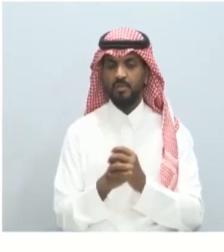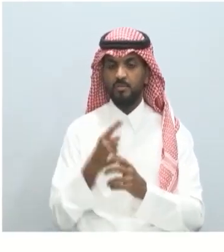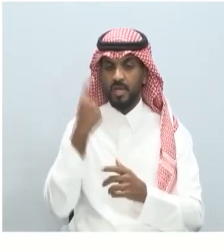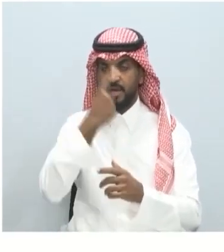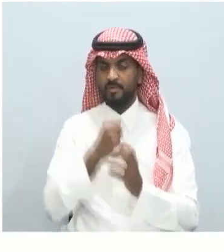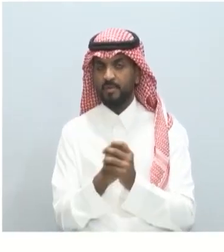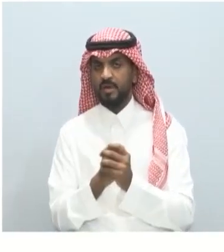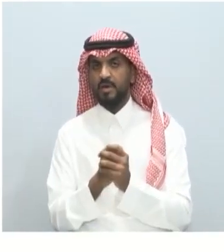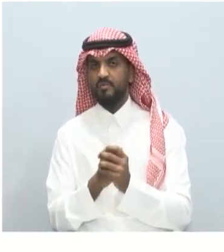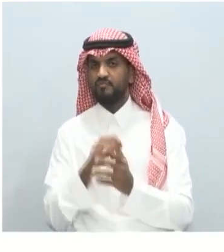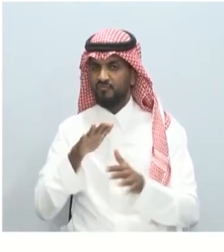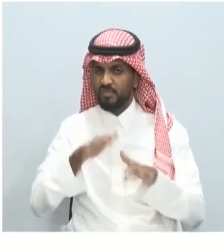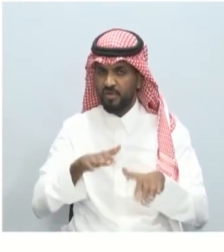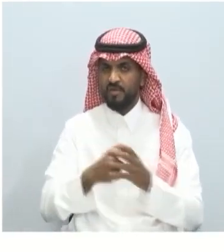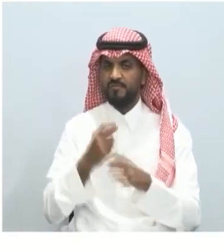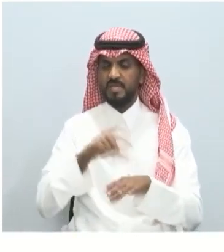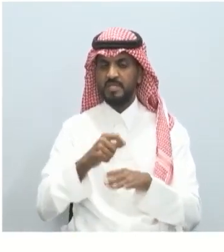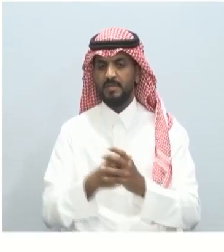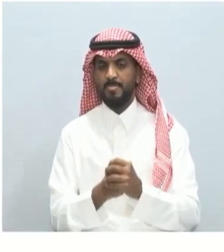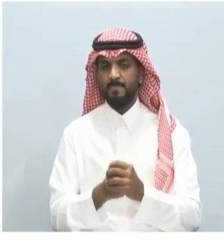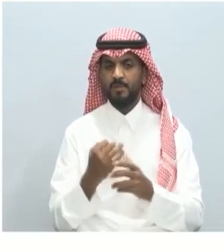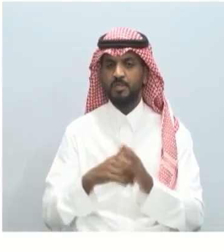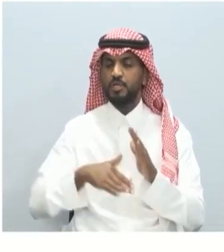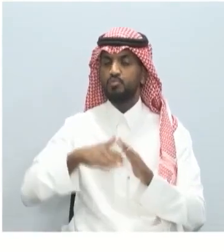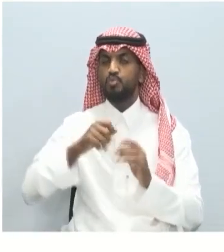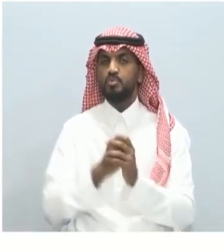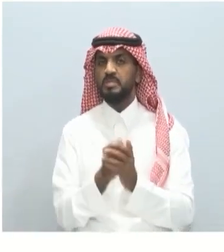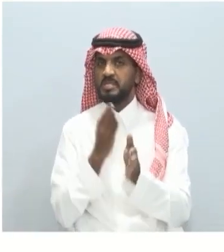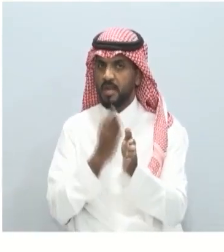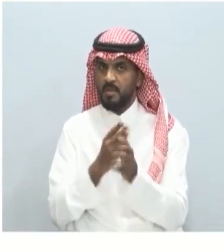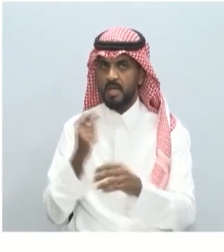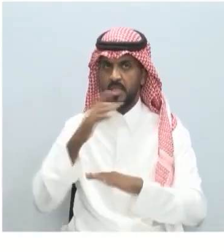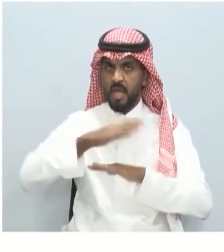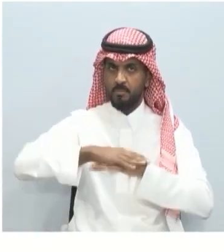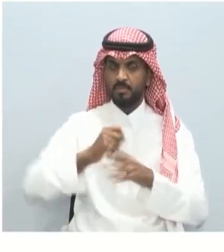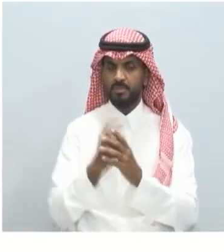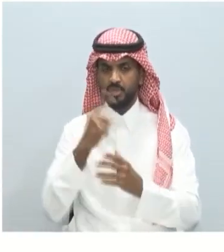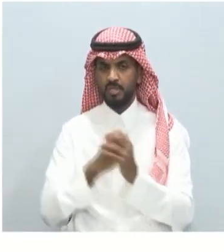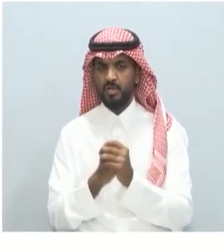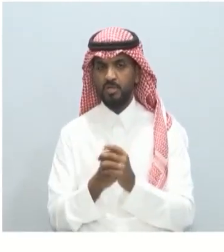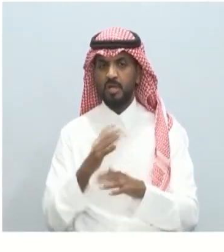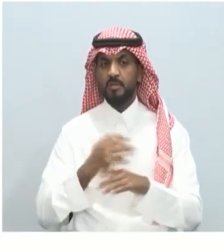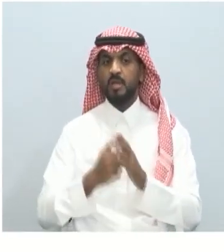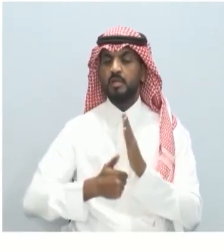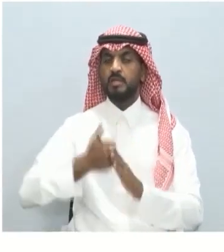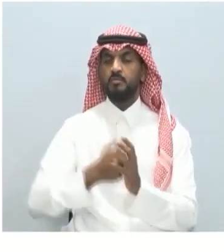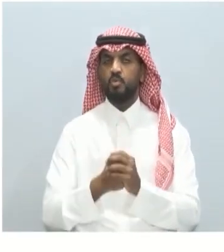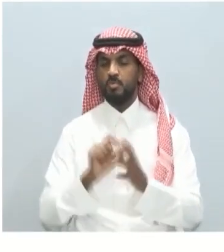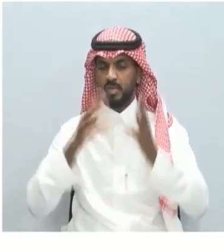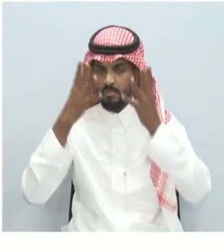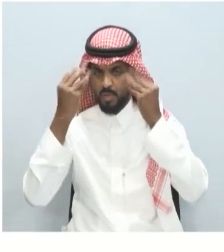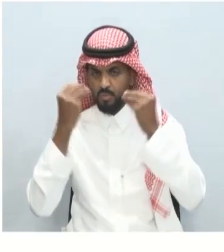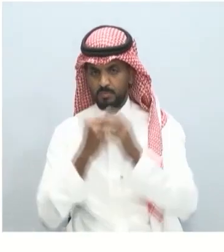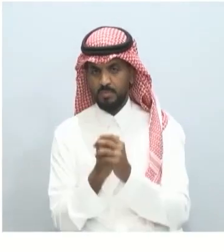الحياء فطره في الانسان ولكنه ينمو بالتزام اداب الشريعه وبتخلف بالاخلاق الكريمه ومن